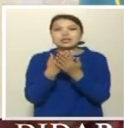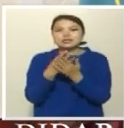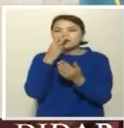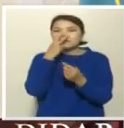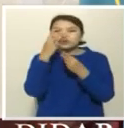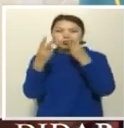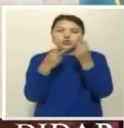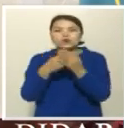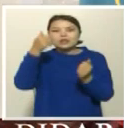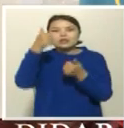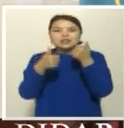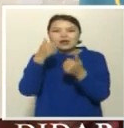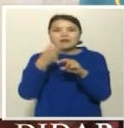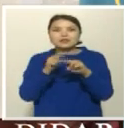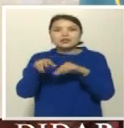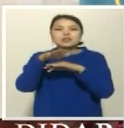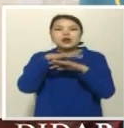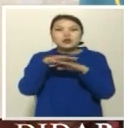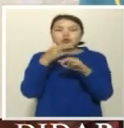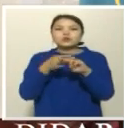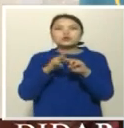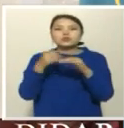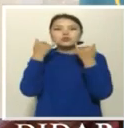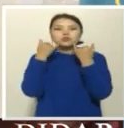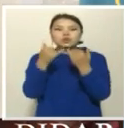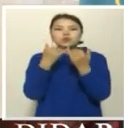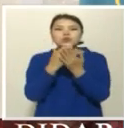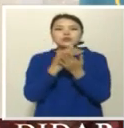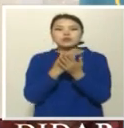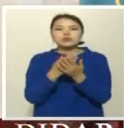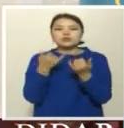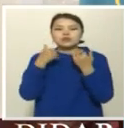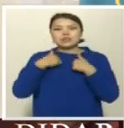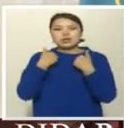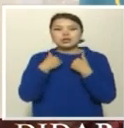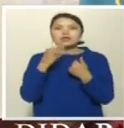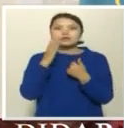салмақтарды азайта отырып, халықтың игілігіне жарату, ол